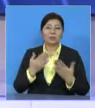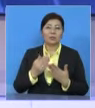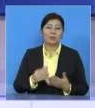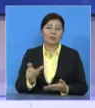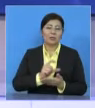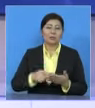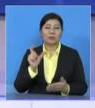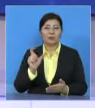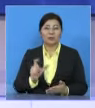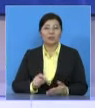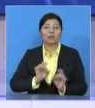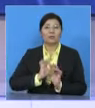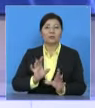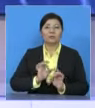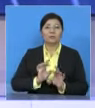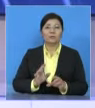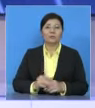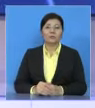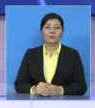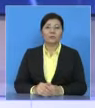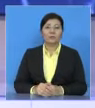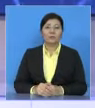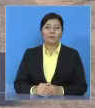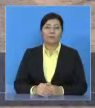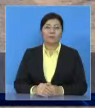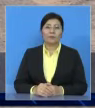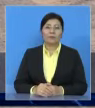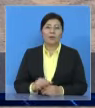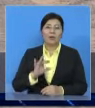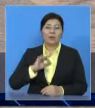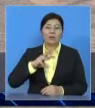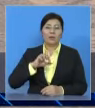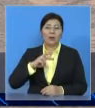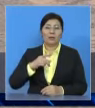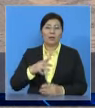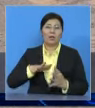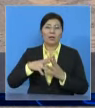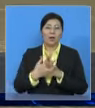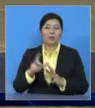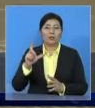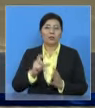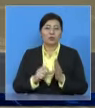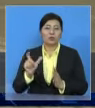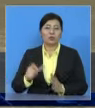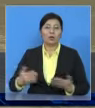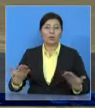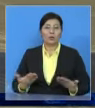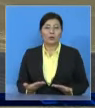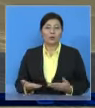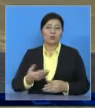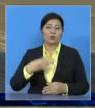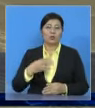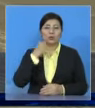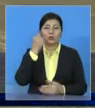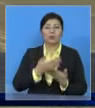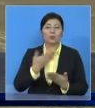тілшіміз Гүлсезім Әбдіжәлел айтып береді. Иманғали Білтабанов ауылында 700-ге жуық адам тұрады. Мұнда осыдан 4 жыл